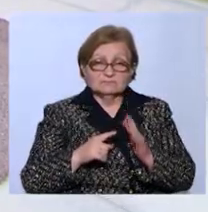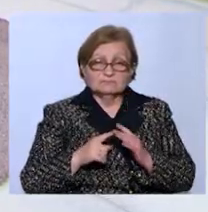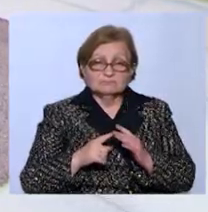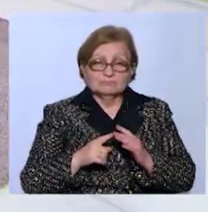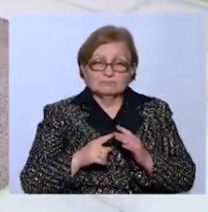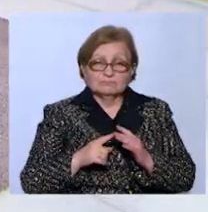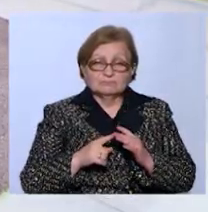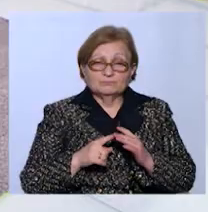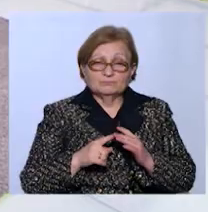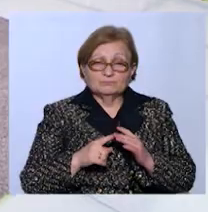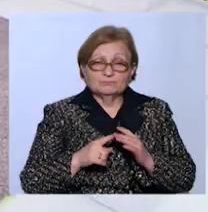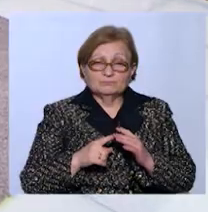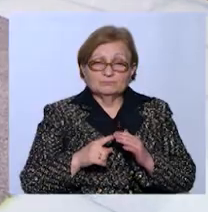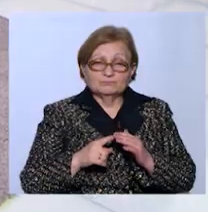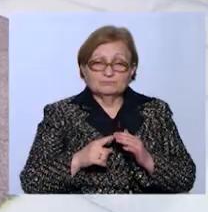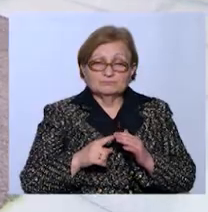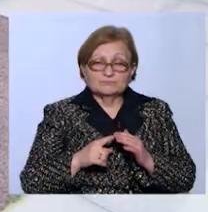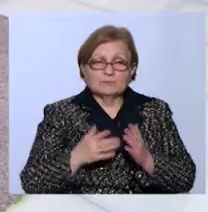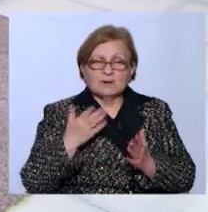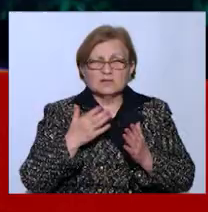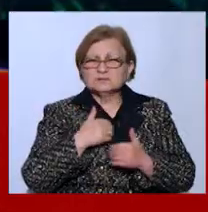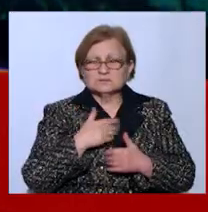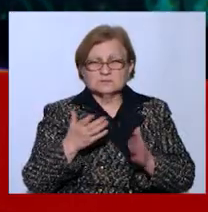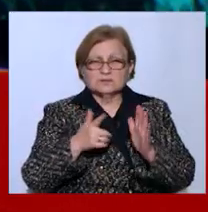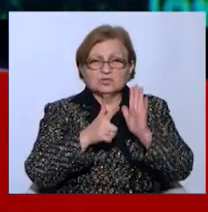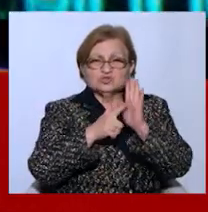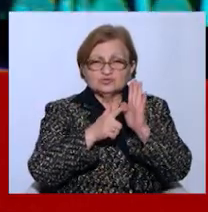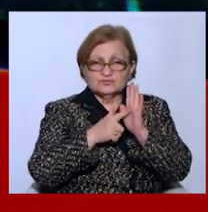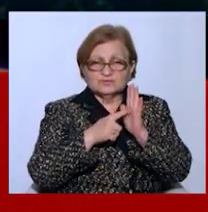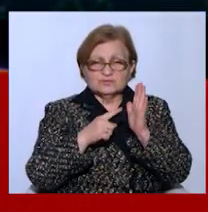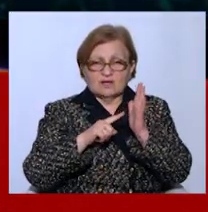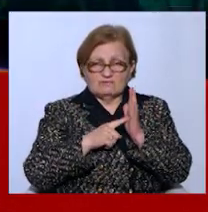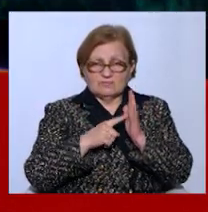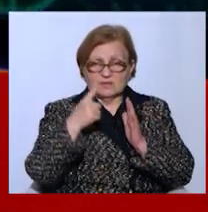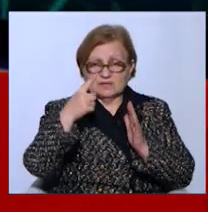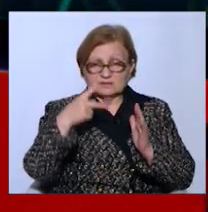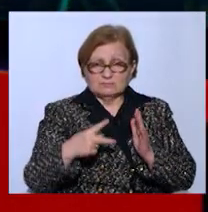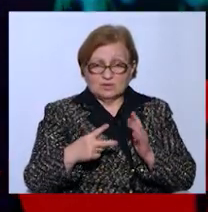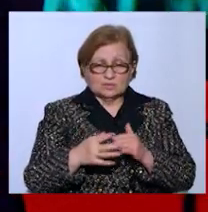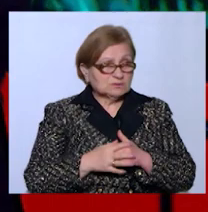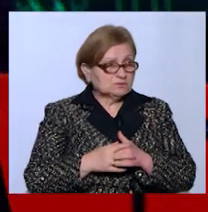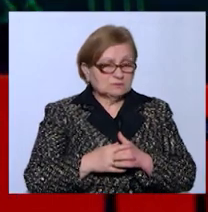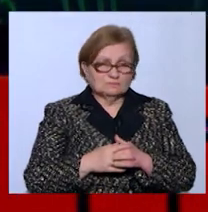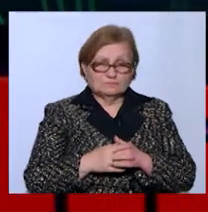რა გნებავთ? 7 გავამრავლო 1 მე-2-ზე.